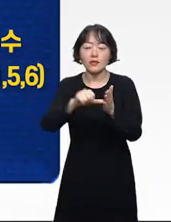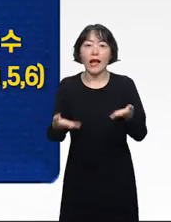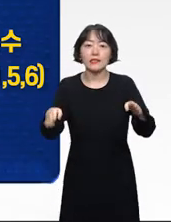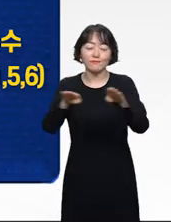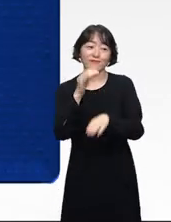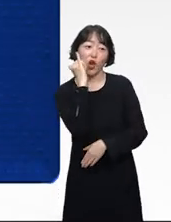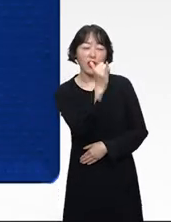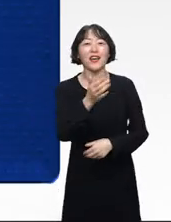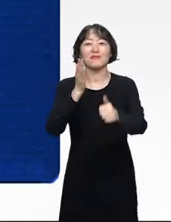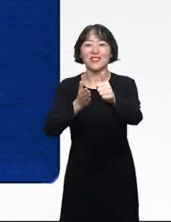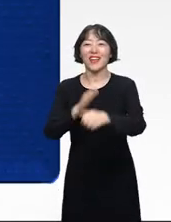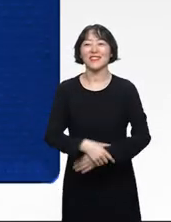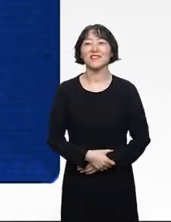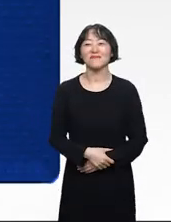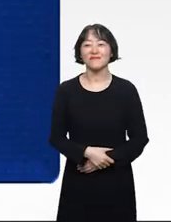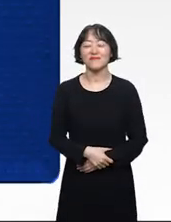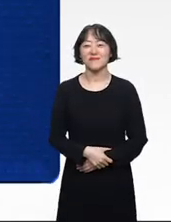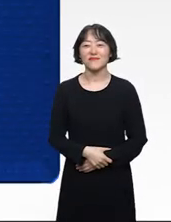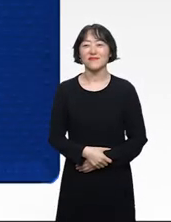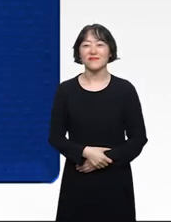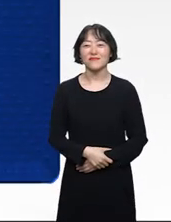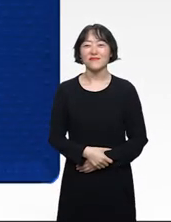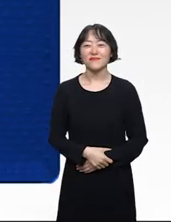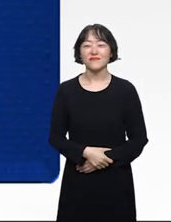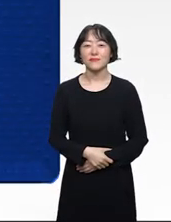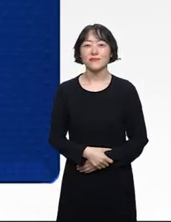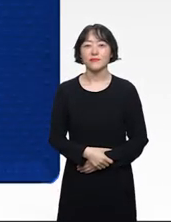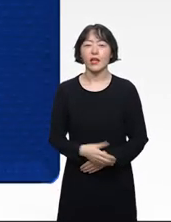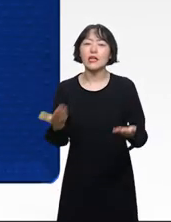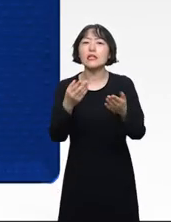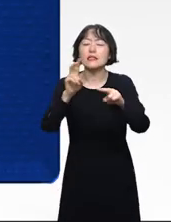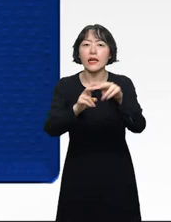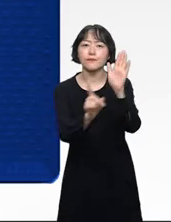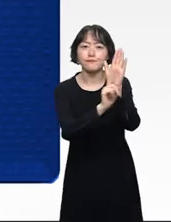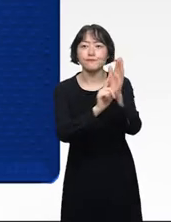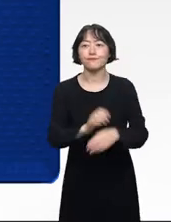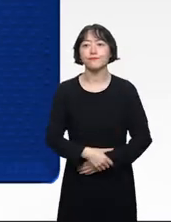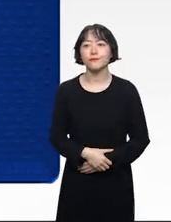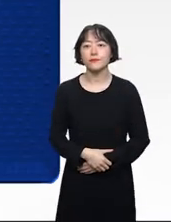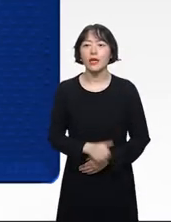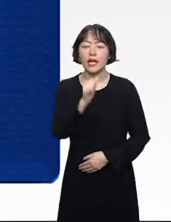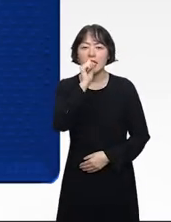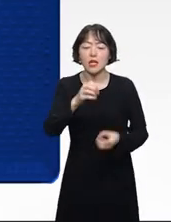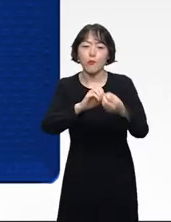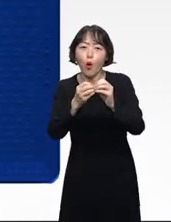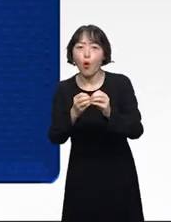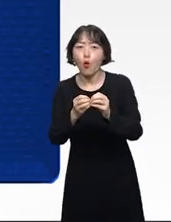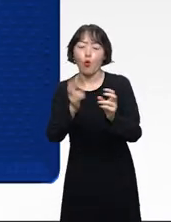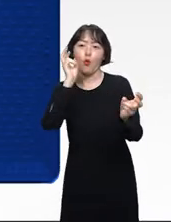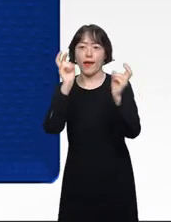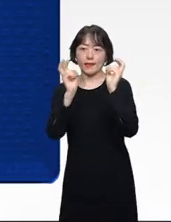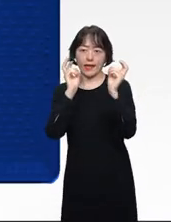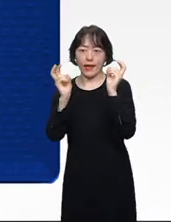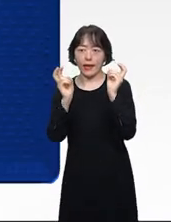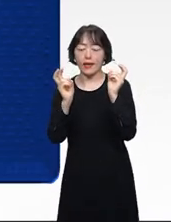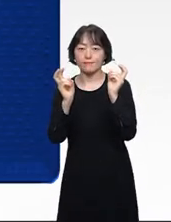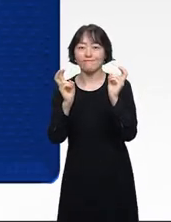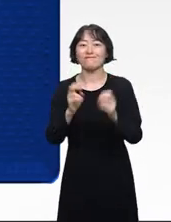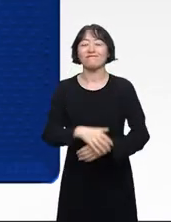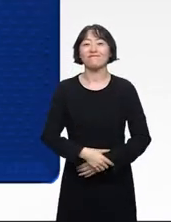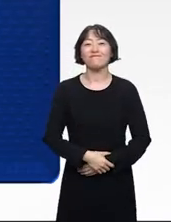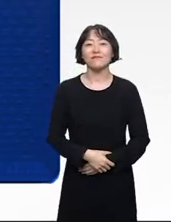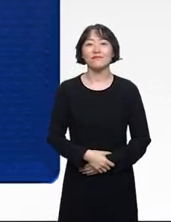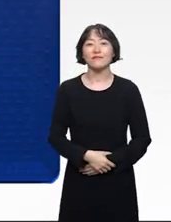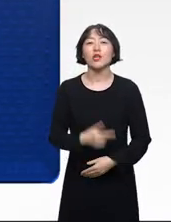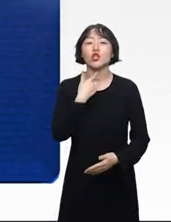바랍니다. 다음은 구인구직 소식입니다. 금속 가공제품 제조회사인 하남 GPS에서